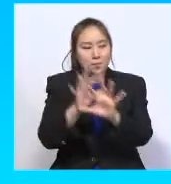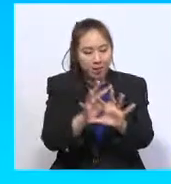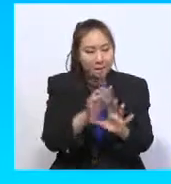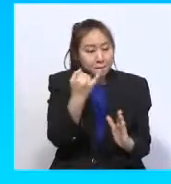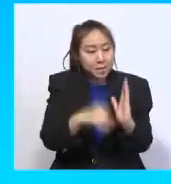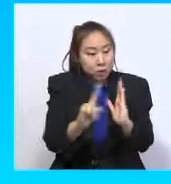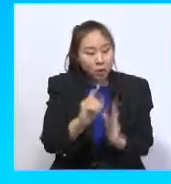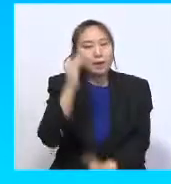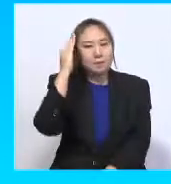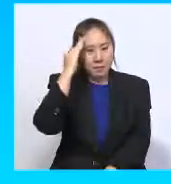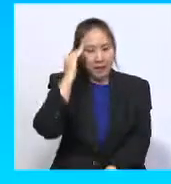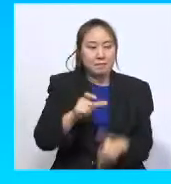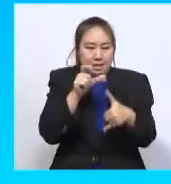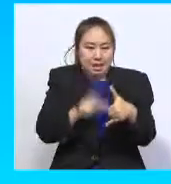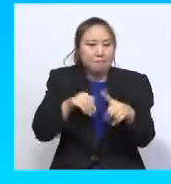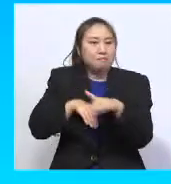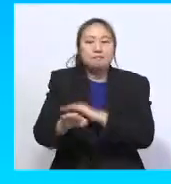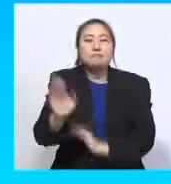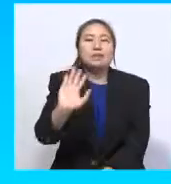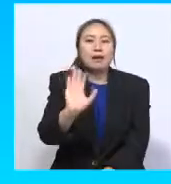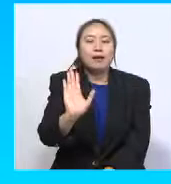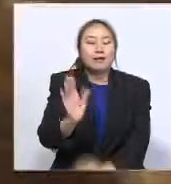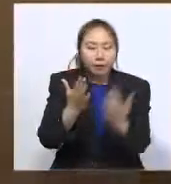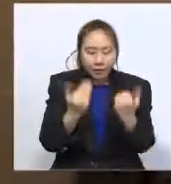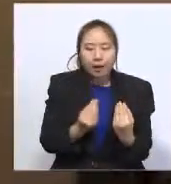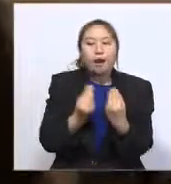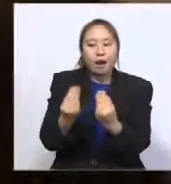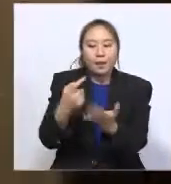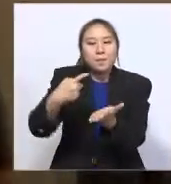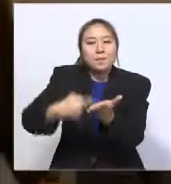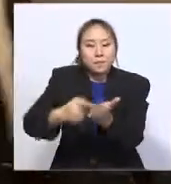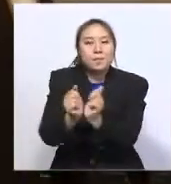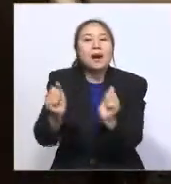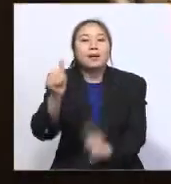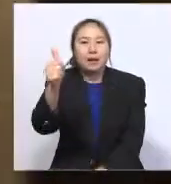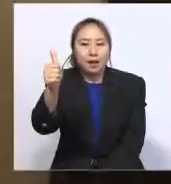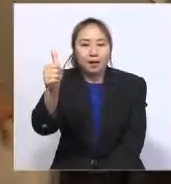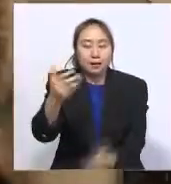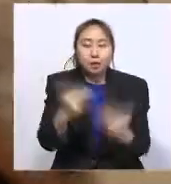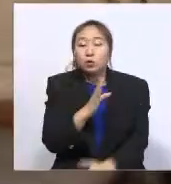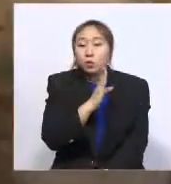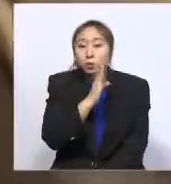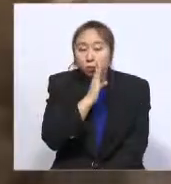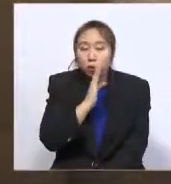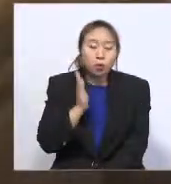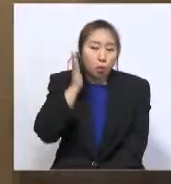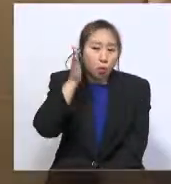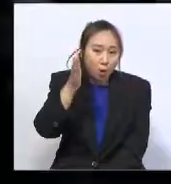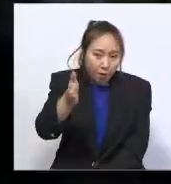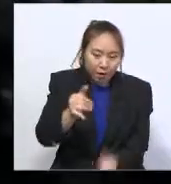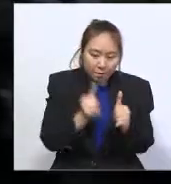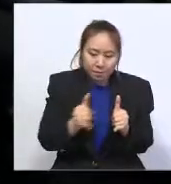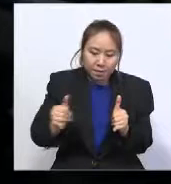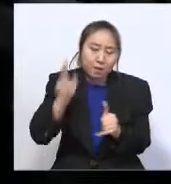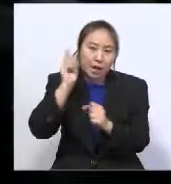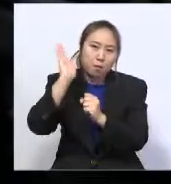าและไม่มีพฤติการที่จะหลบหนีนะครับจึงได้ให้พนักงานสอบสวนปล่อยตัวซึ่งหลังจากนี้นะครับหากการแถลงข่าวเป็นไปใน